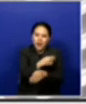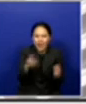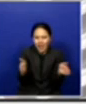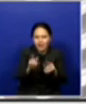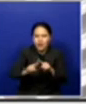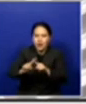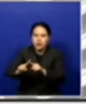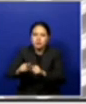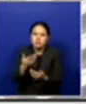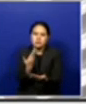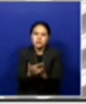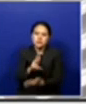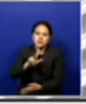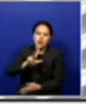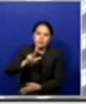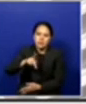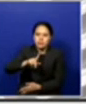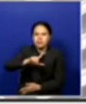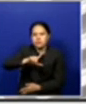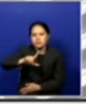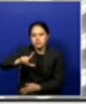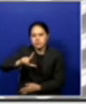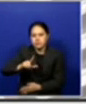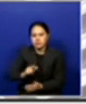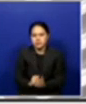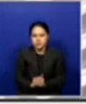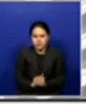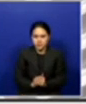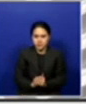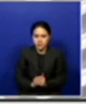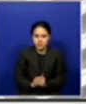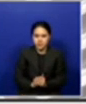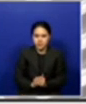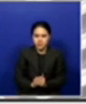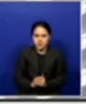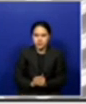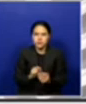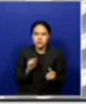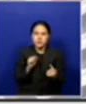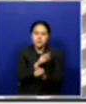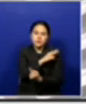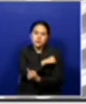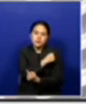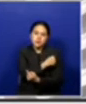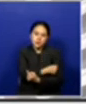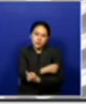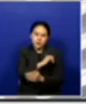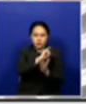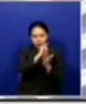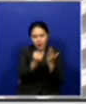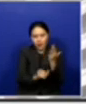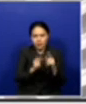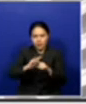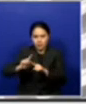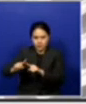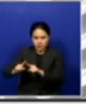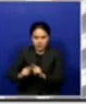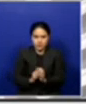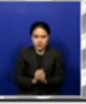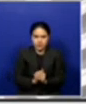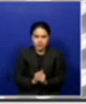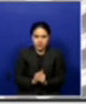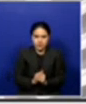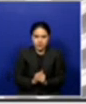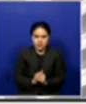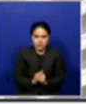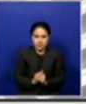ได้ไปประมาณ 3,000 ล้านสาธารณสุขจังหวัดนะครับอันนี้คือเม็ดเงินที่ได้ไปเขามีร